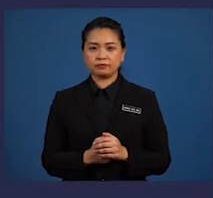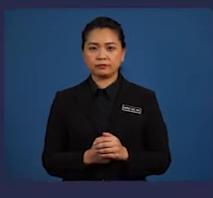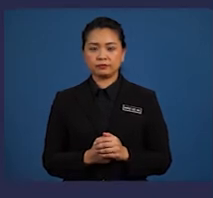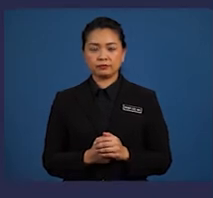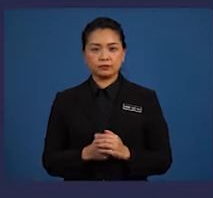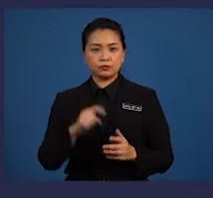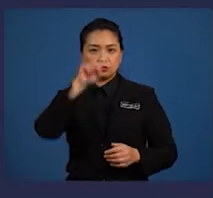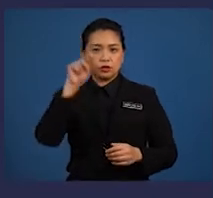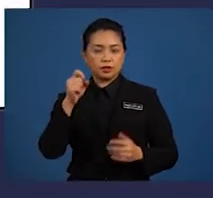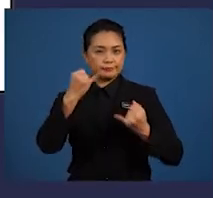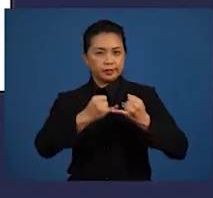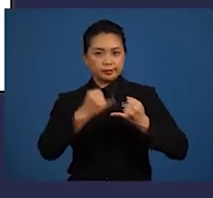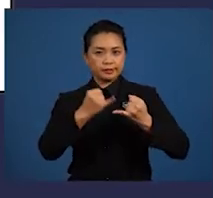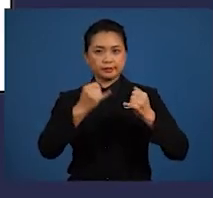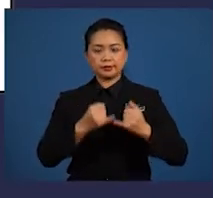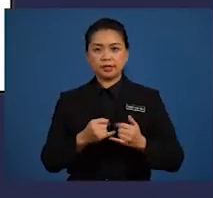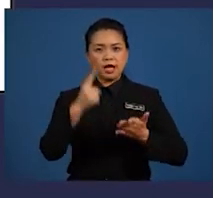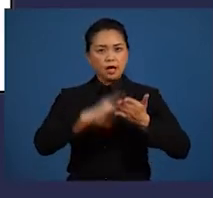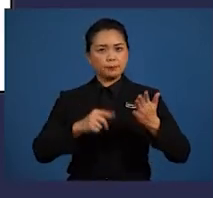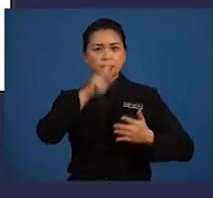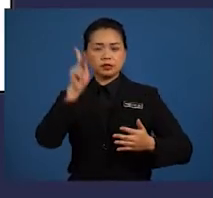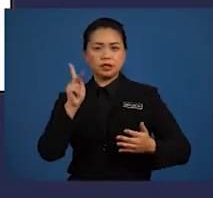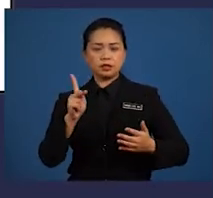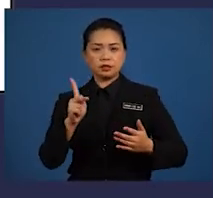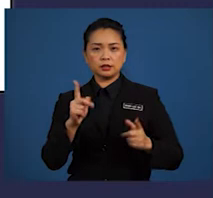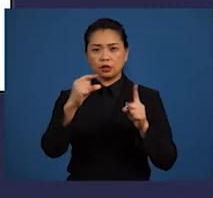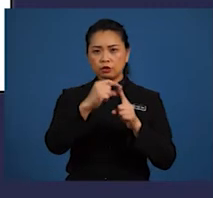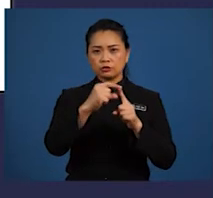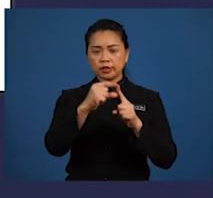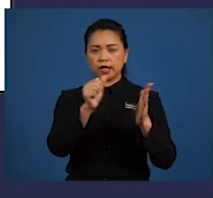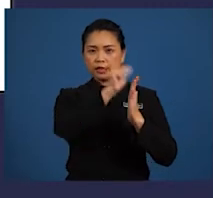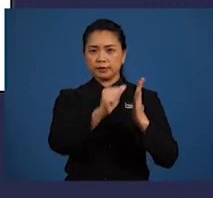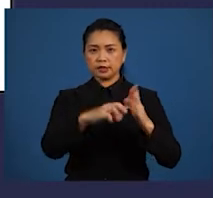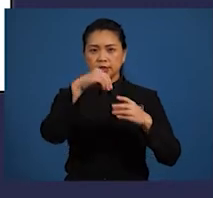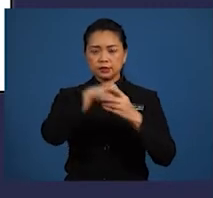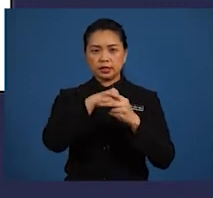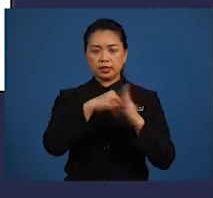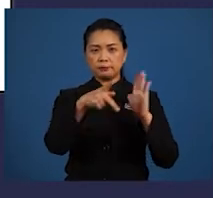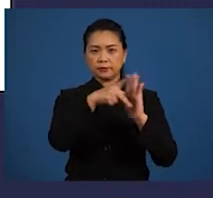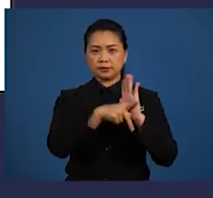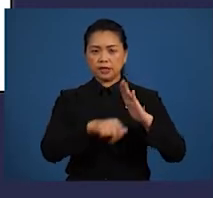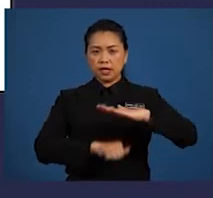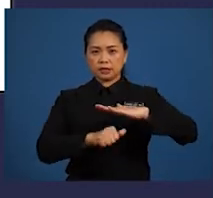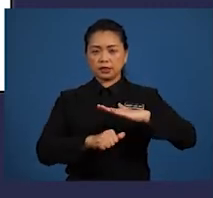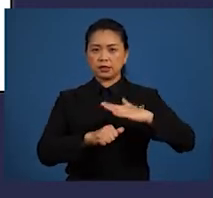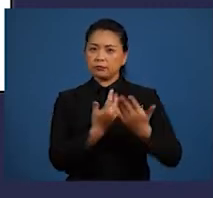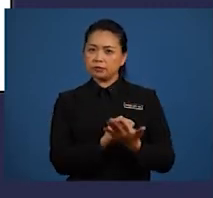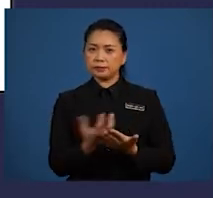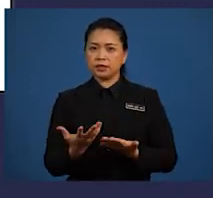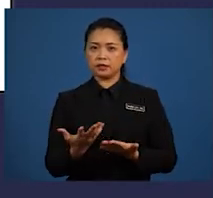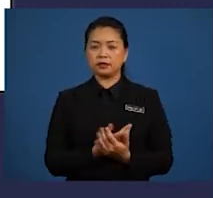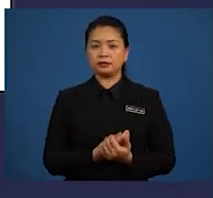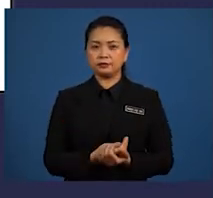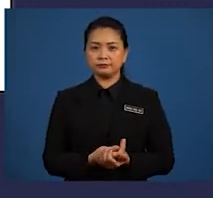oleh tak inilah Apakah konsep animasi dalam desain Ustad mati